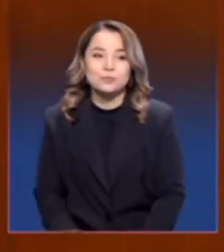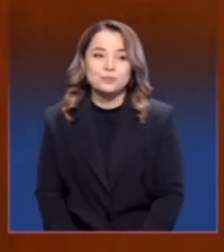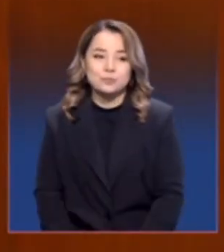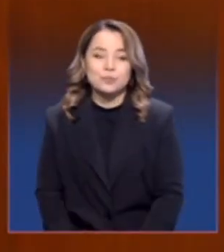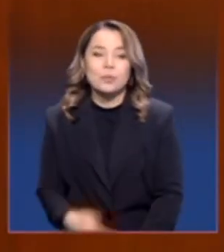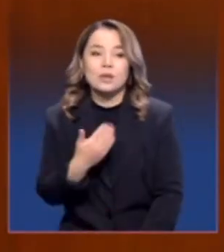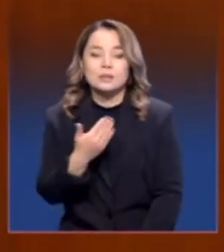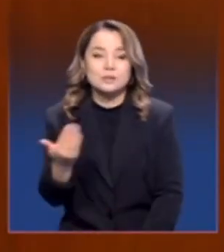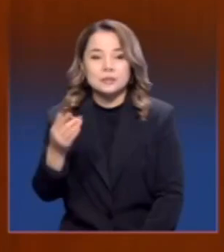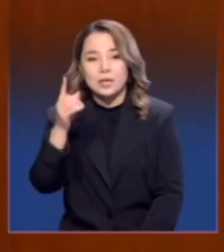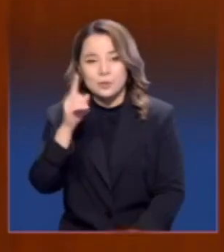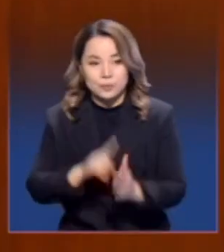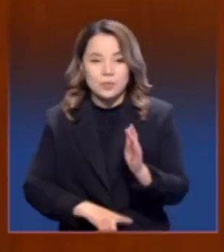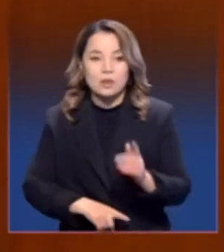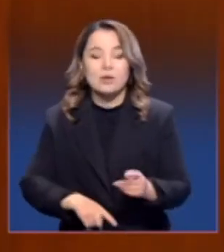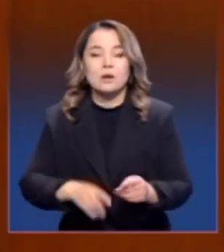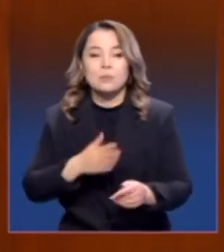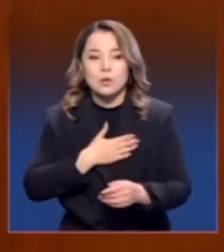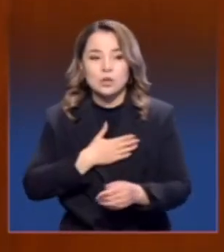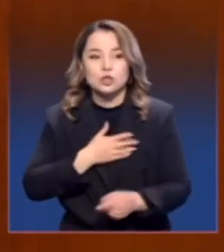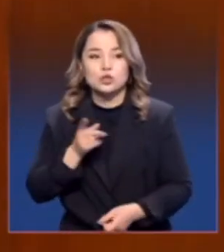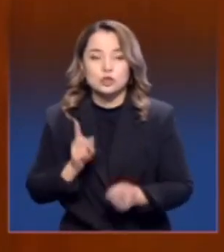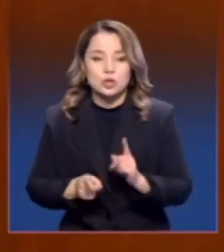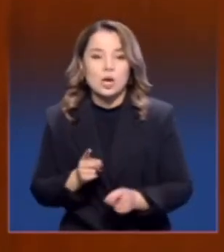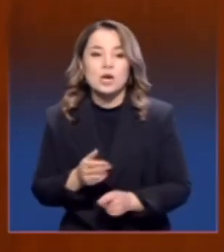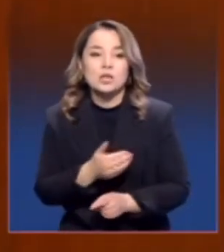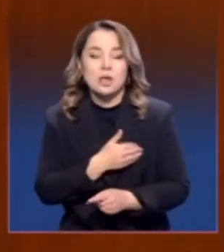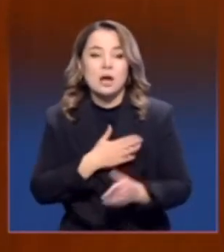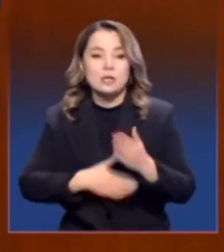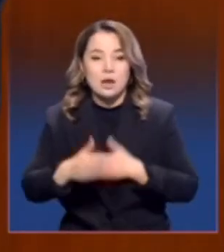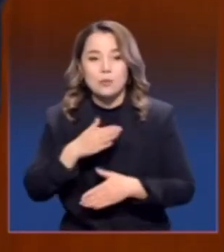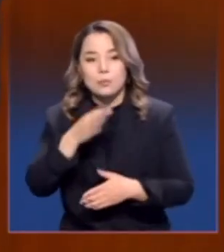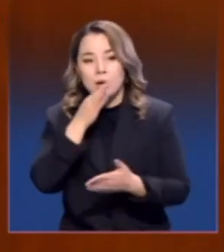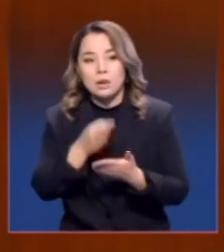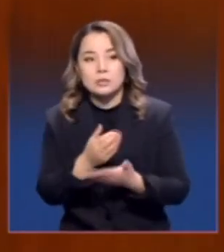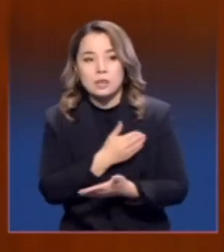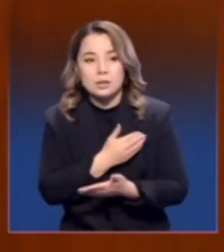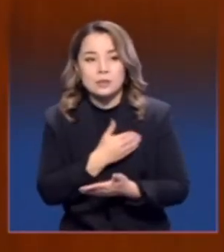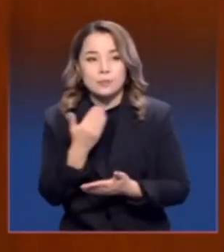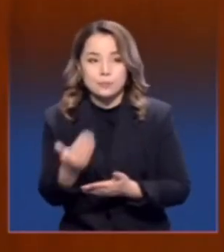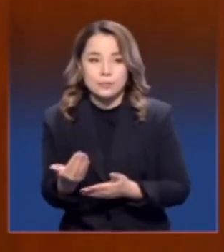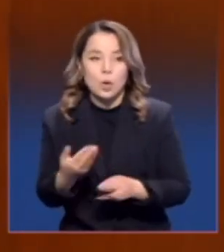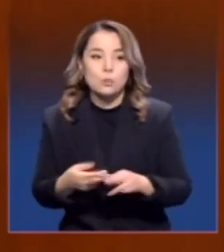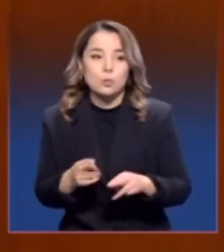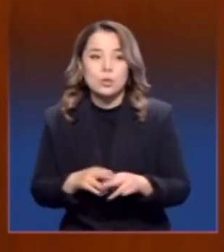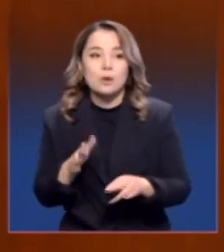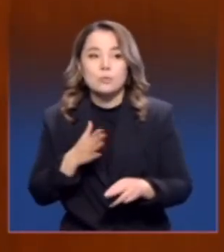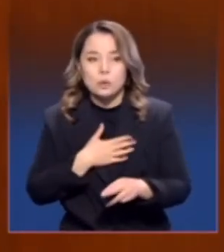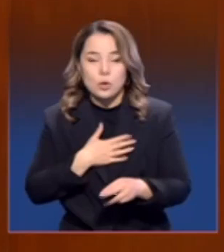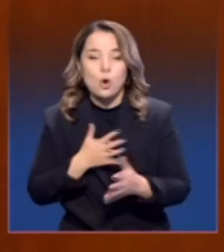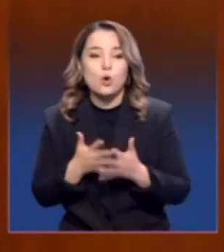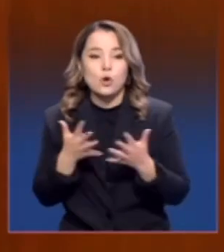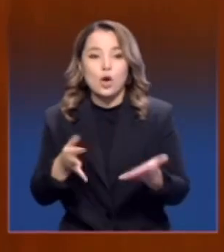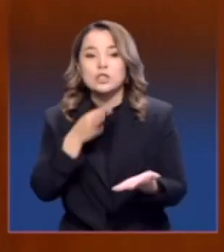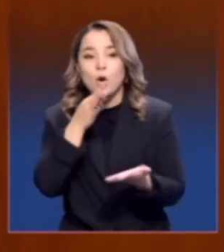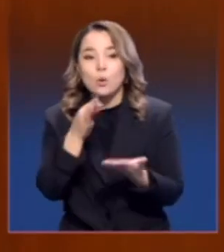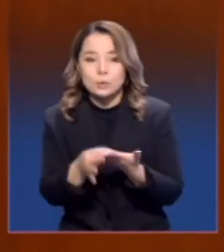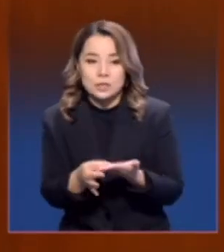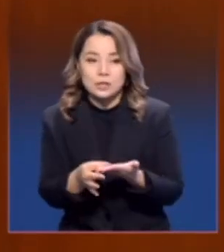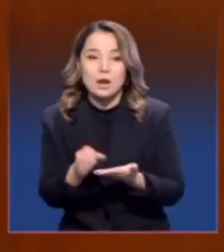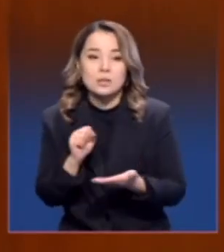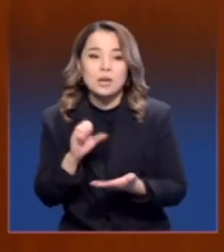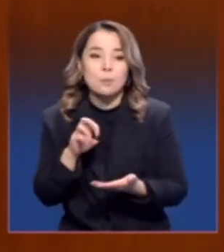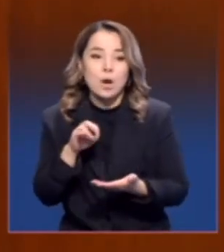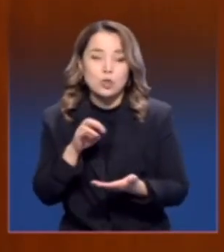артқан сенімдеріңіз үшін шынайы ризашылығымды білдіргім келеді. Бұл мен үшін үлкен жауапкершілік.